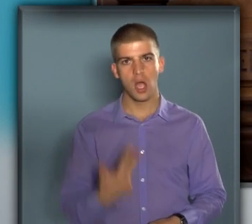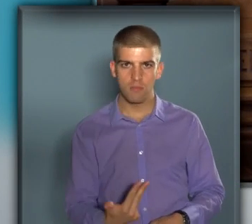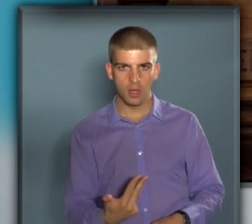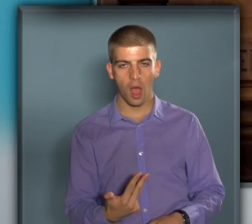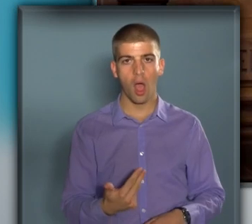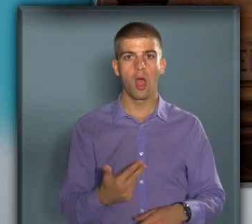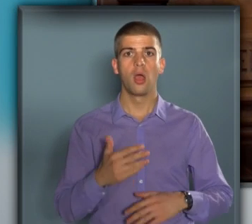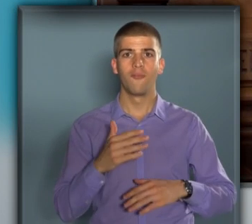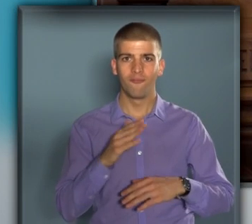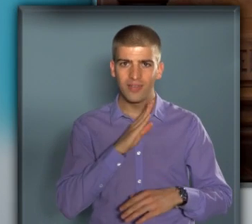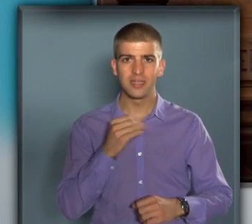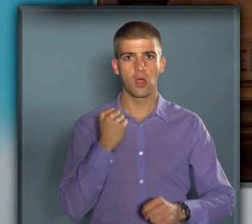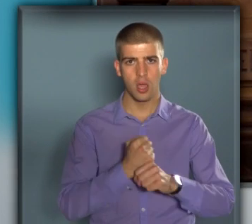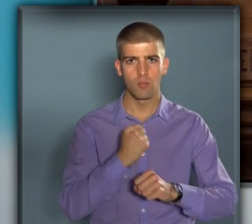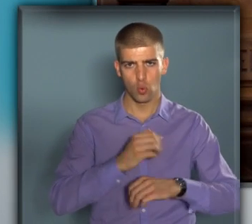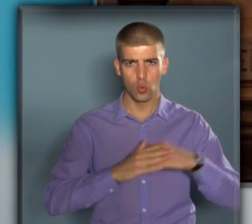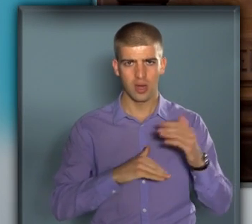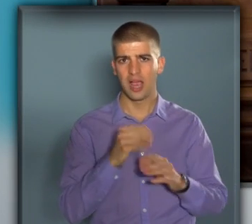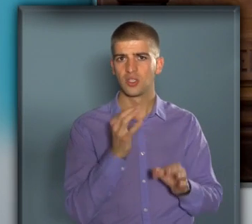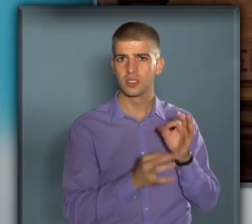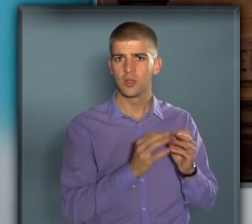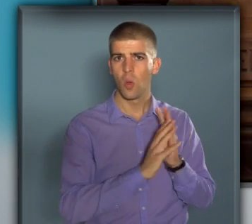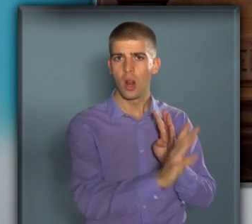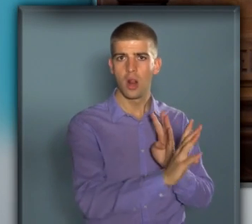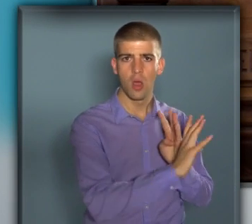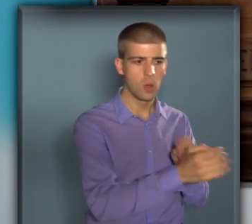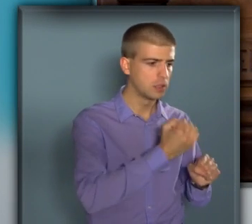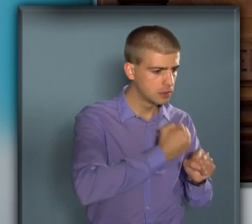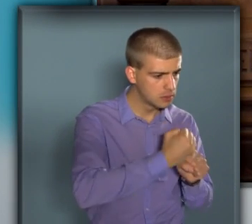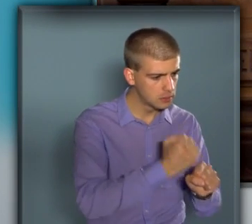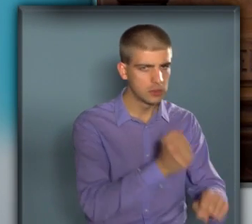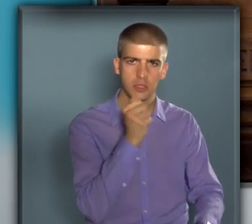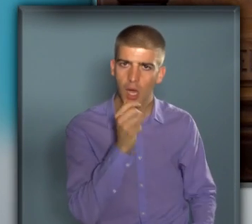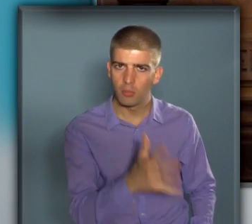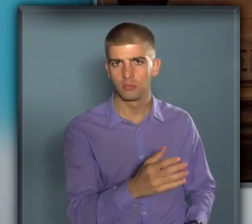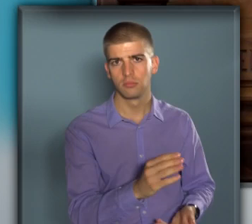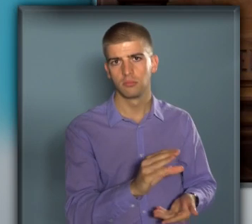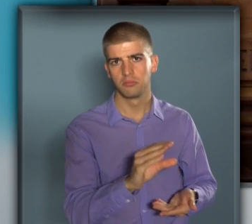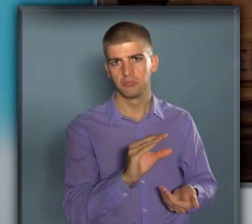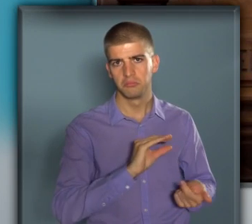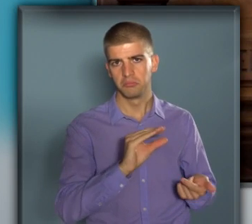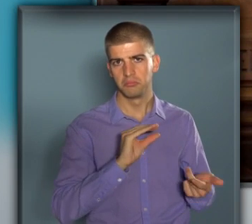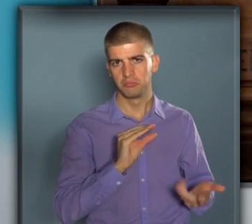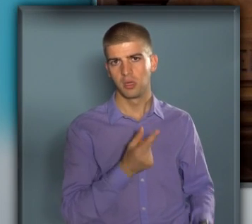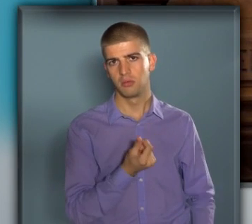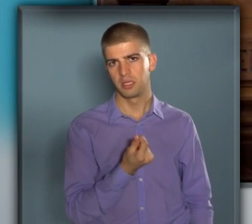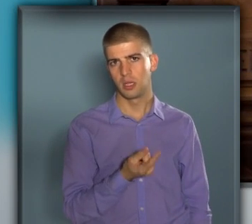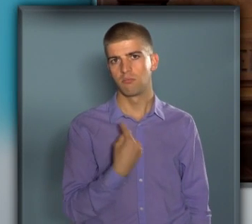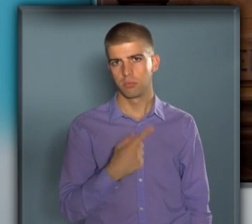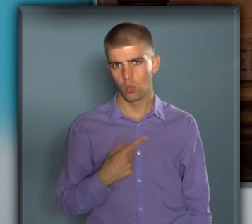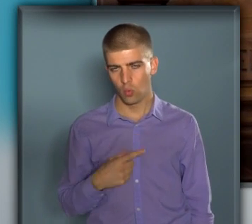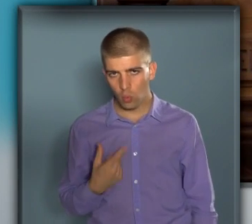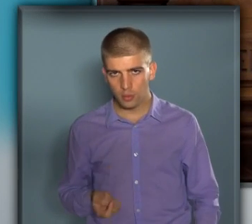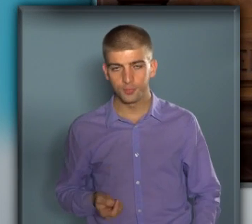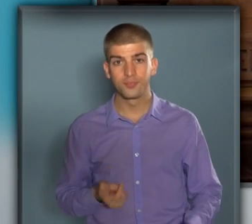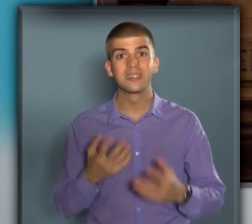kétkezi fizikai munkás volt, a szőlőkben végzett napszámból, élt, míg a szellemi